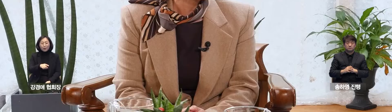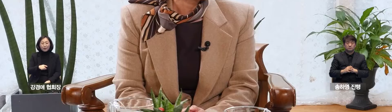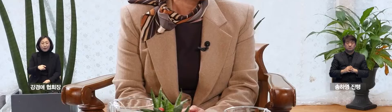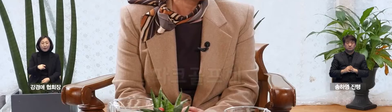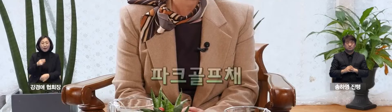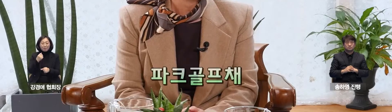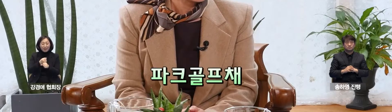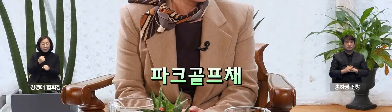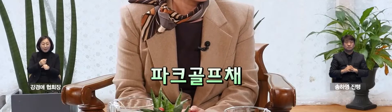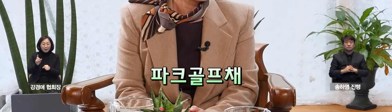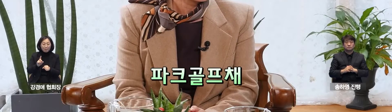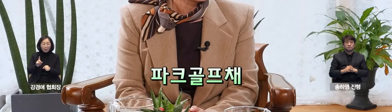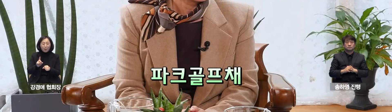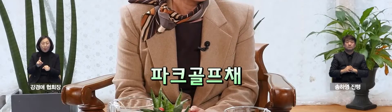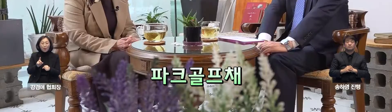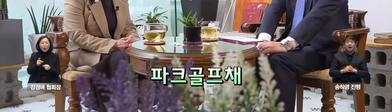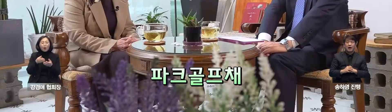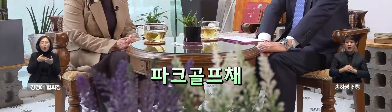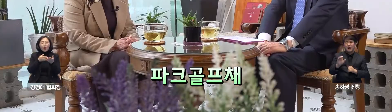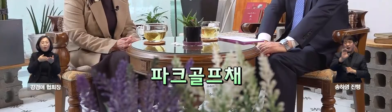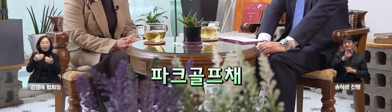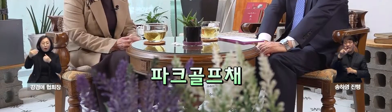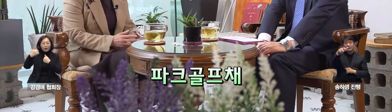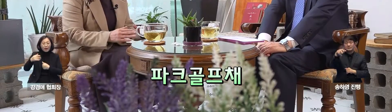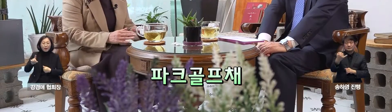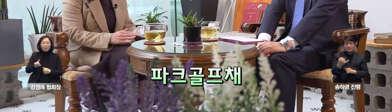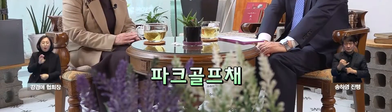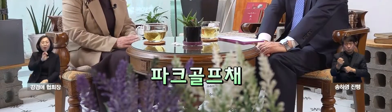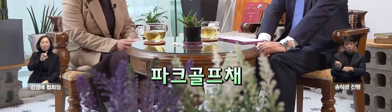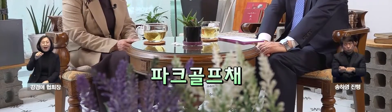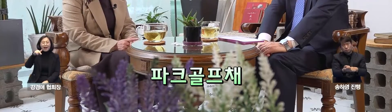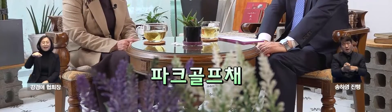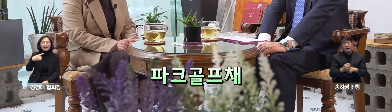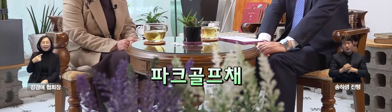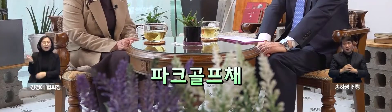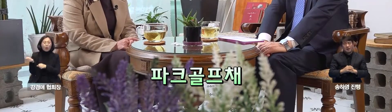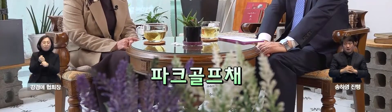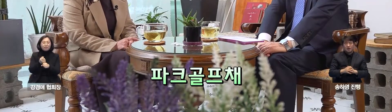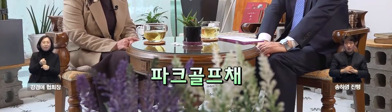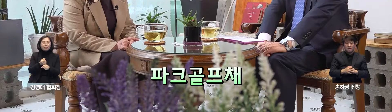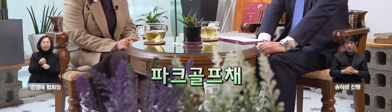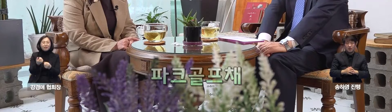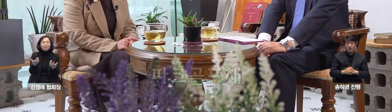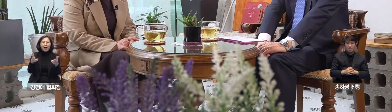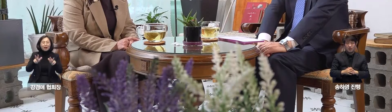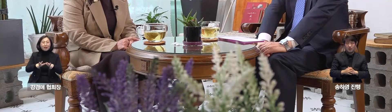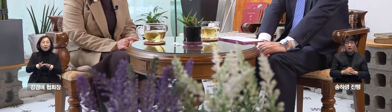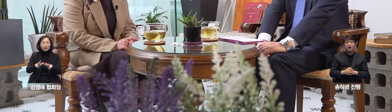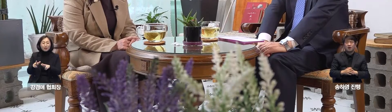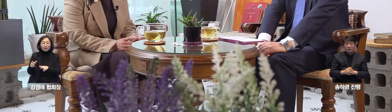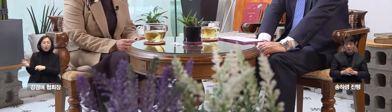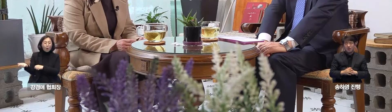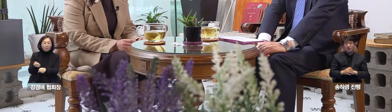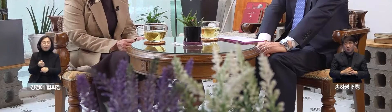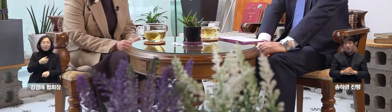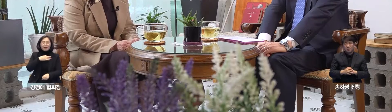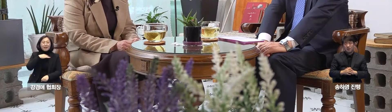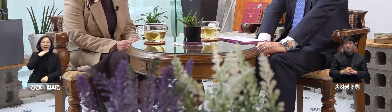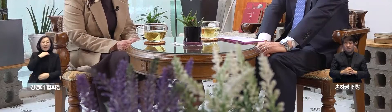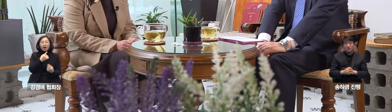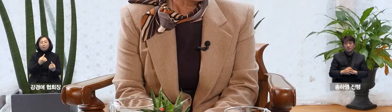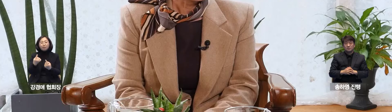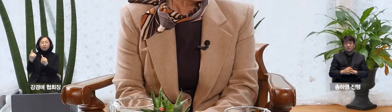해서 시작된 게 파크 골프였어요. 그러니까 나이 많이 드시면서 골프를 치기 어려우니까 이런 거 한번 만들어